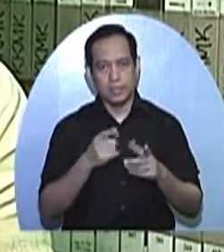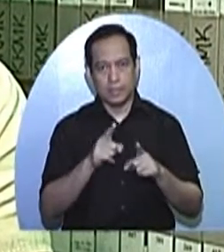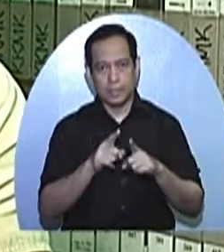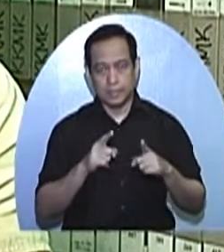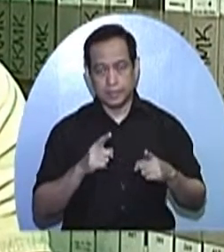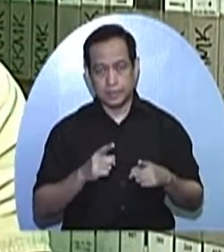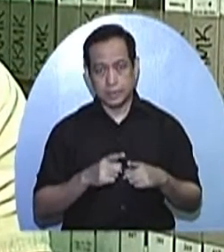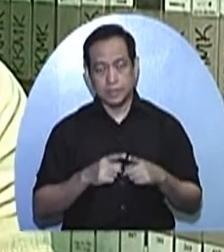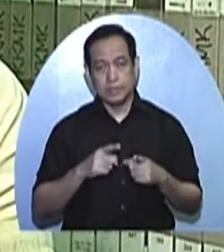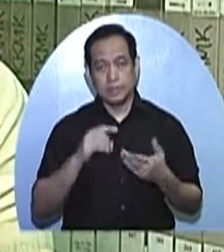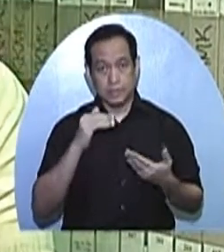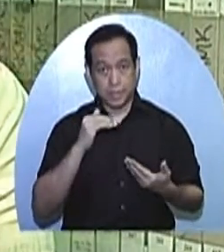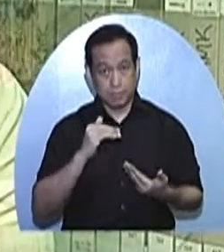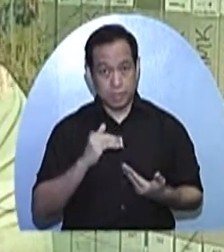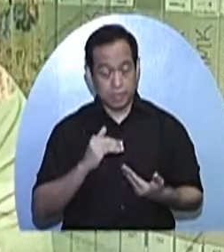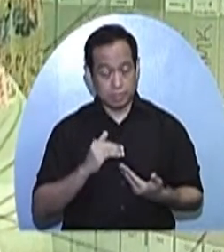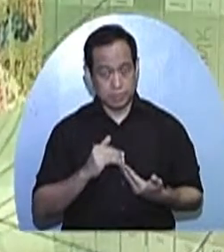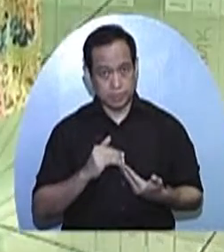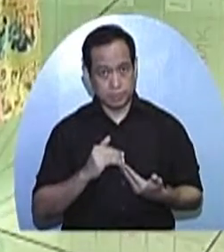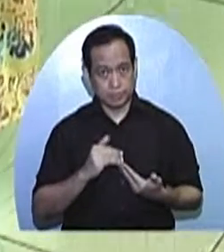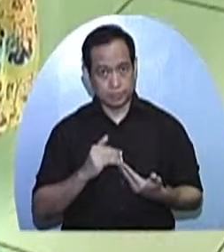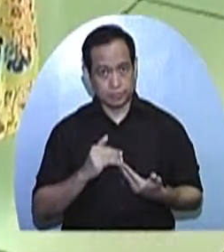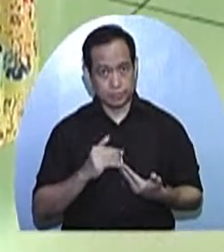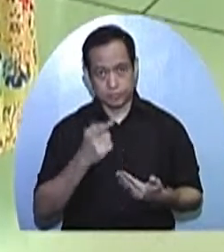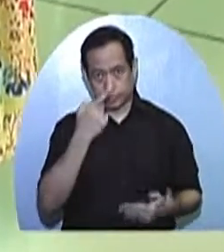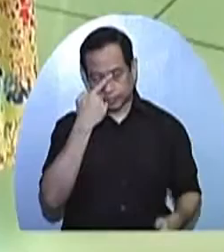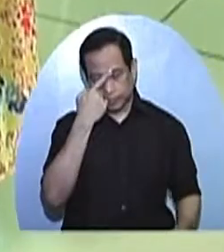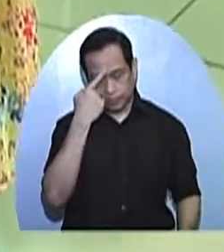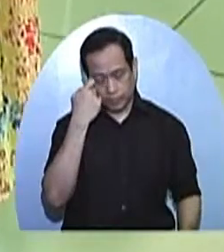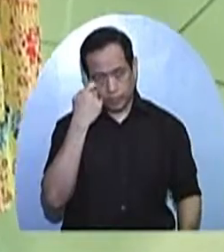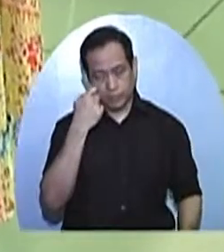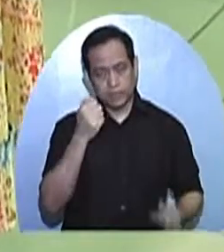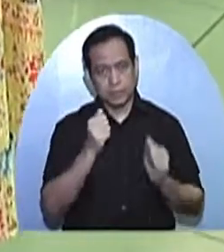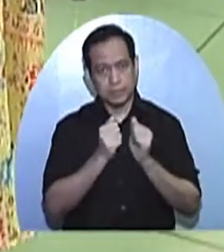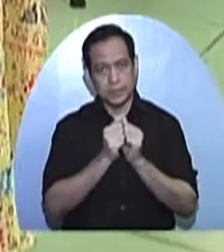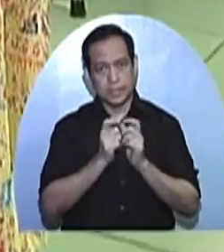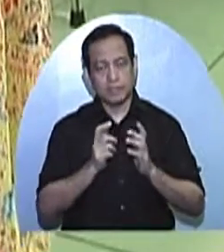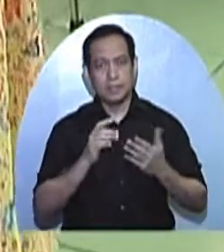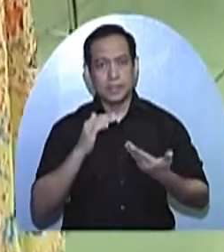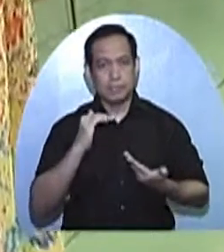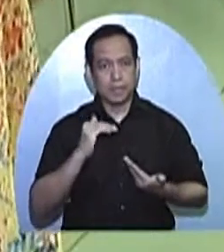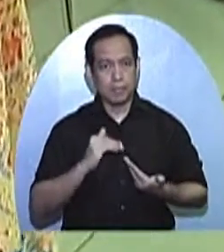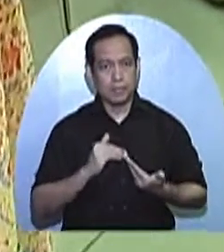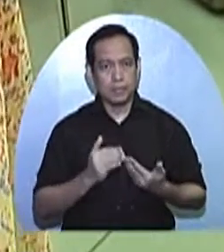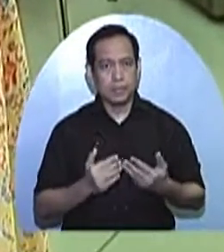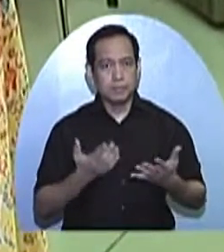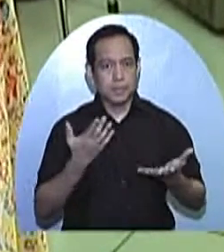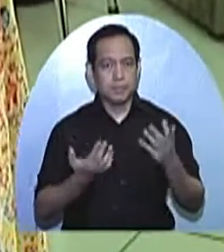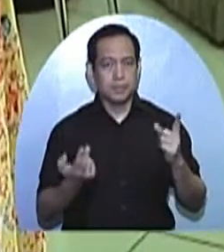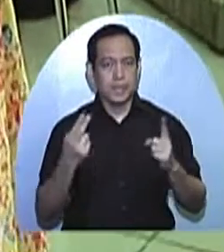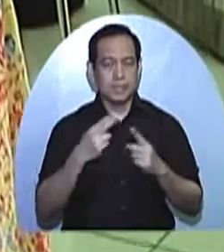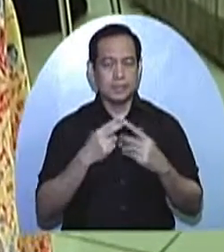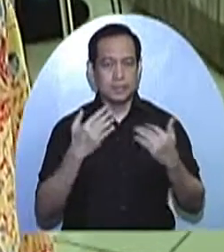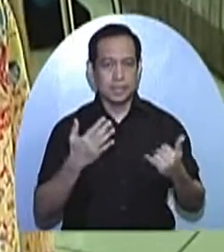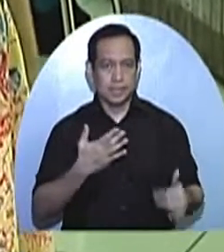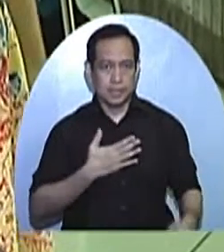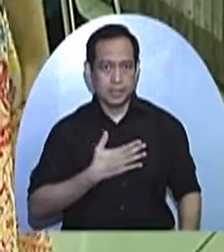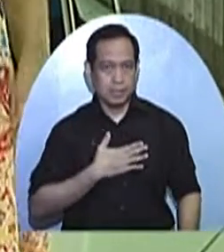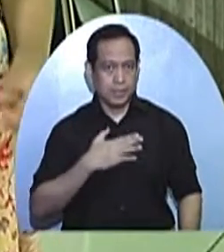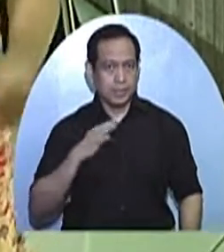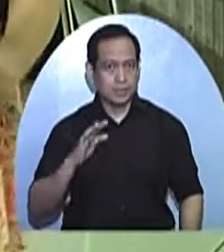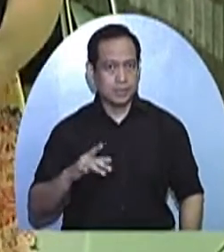saka po, higit sa lahat, sa kapwa ko mahal ko. Kasi po, kung wala po to siguro hanggang ngayon, yung anak